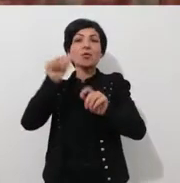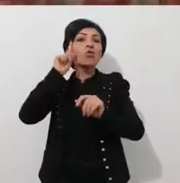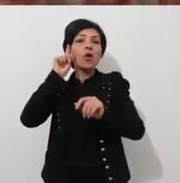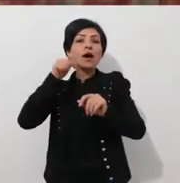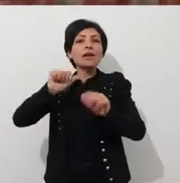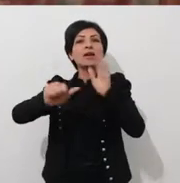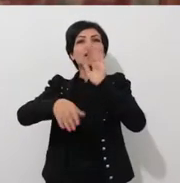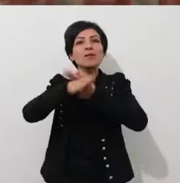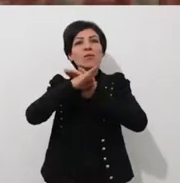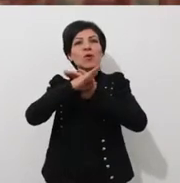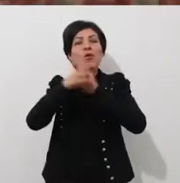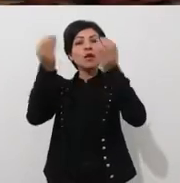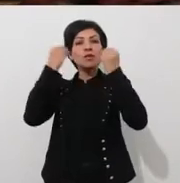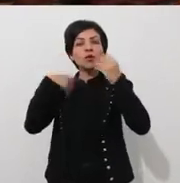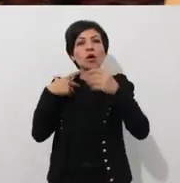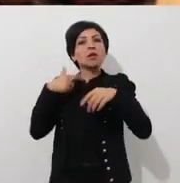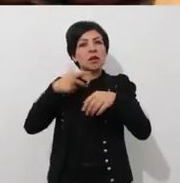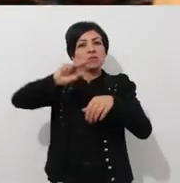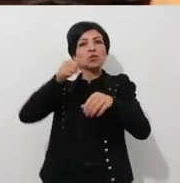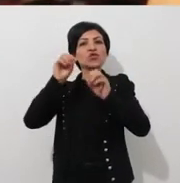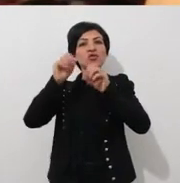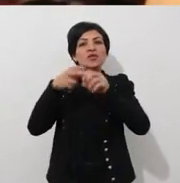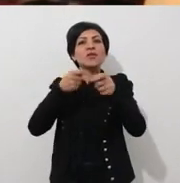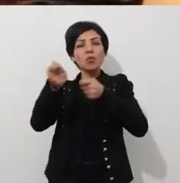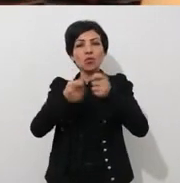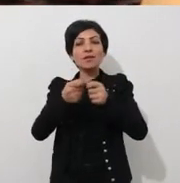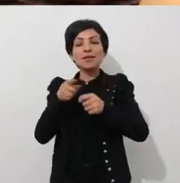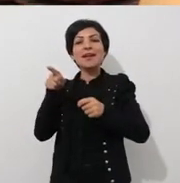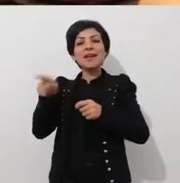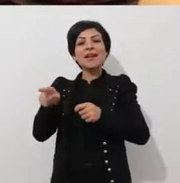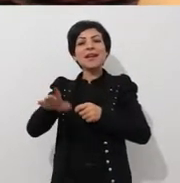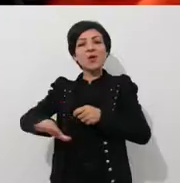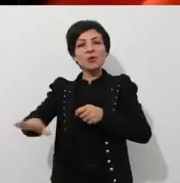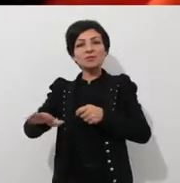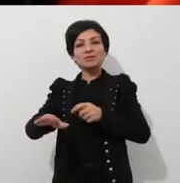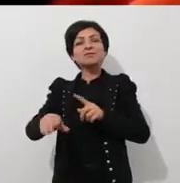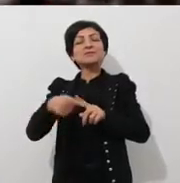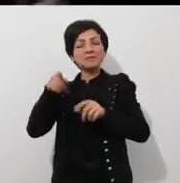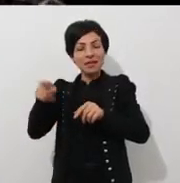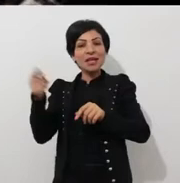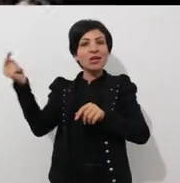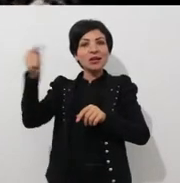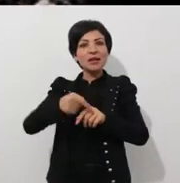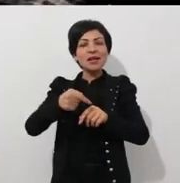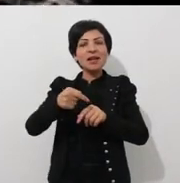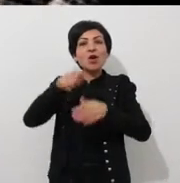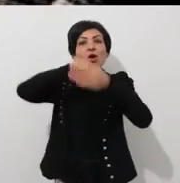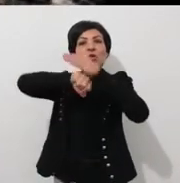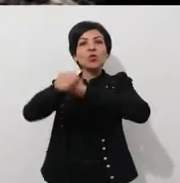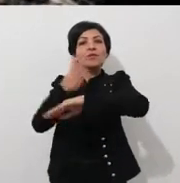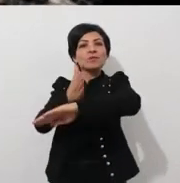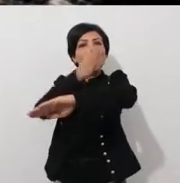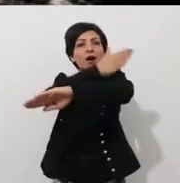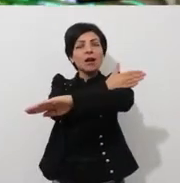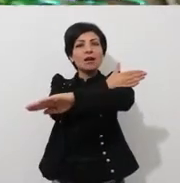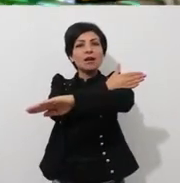حسين هذاك جاء سموني، فهمني، جاء تولد قبل وقته، فهمني، هو وخوه عند التوام معناها